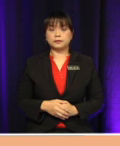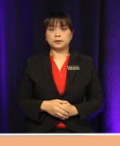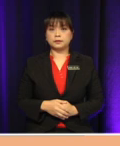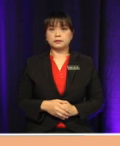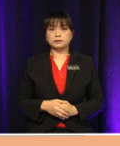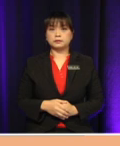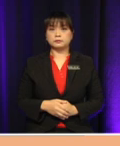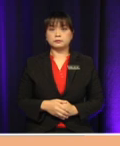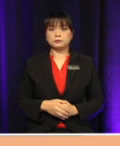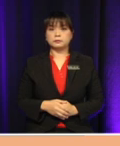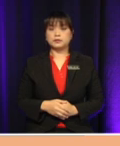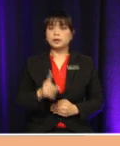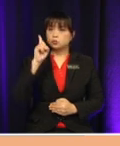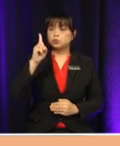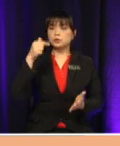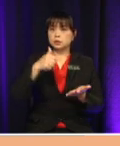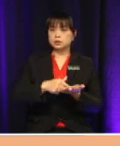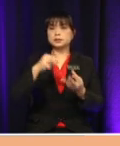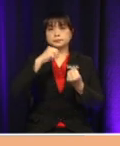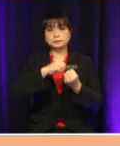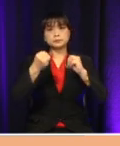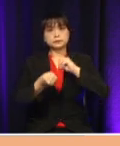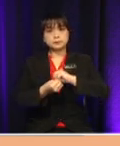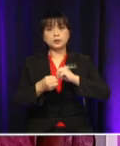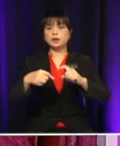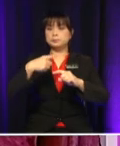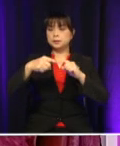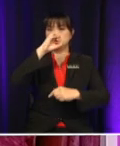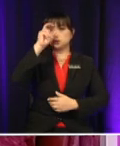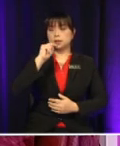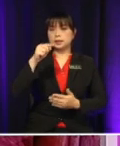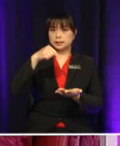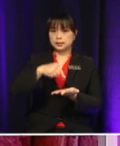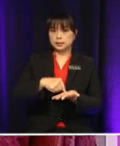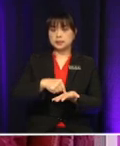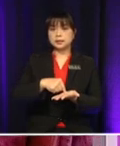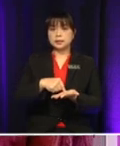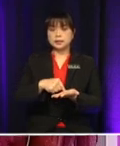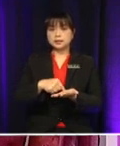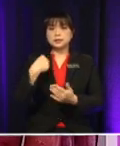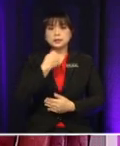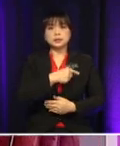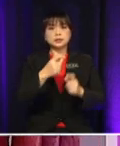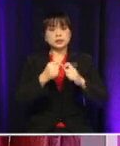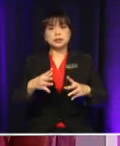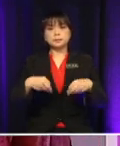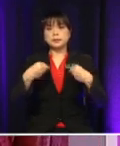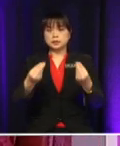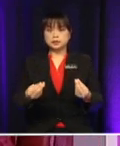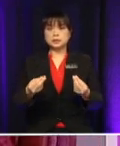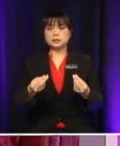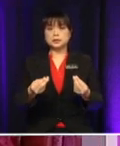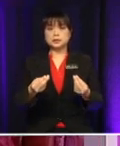satu lagi masalah apabila soalan sebegini diberikan kepada murid saya ialah kita sudah bagi dia sebagai